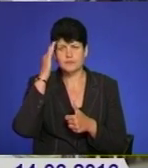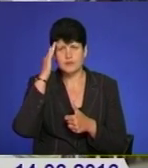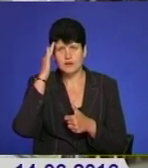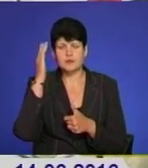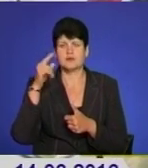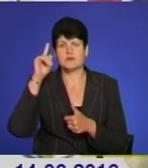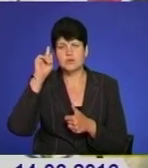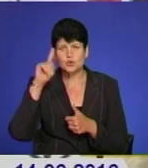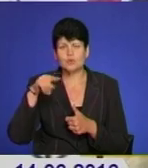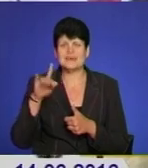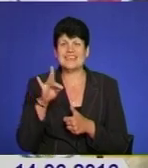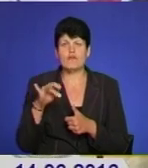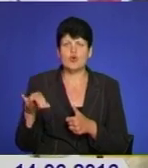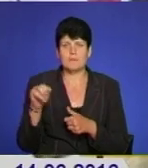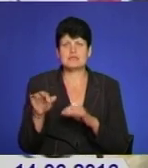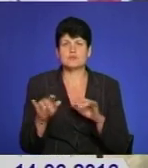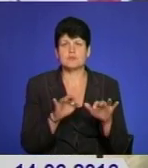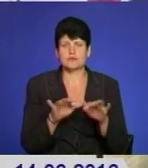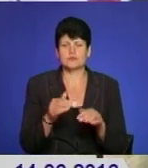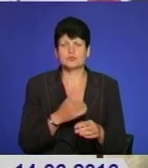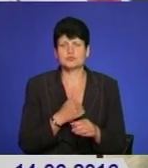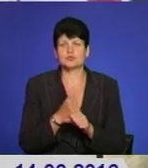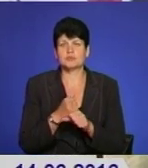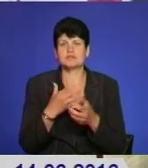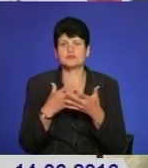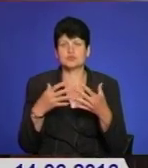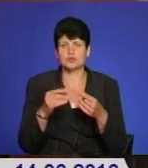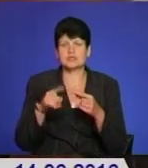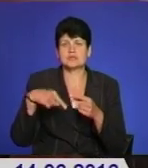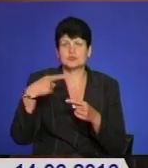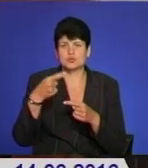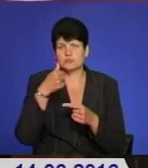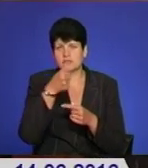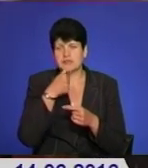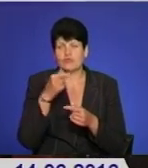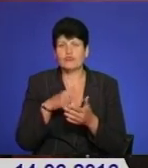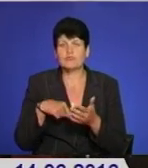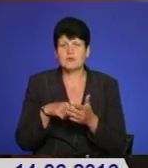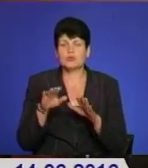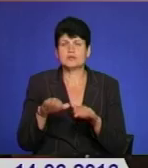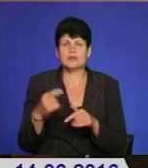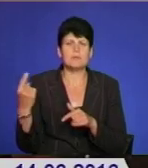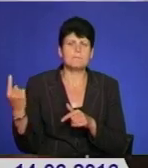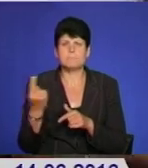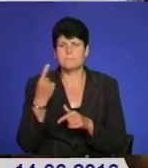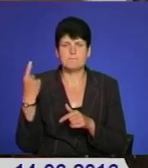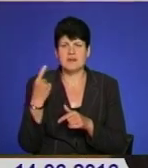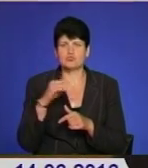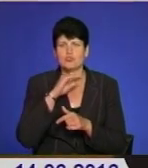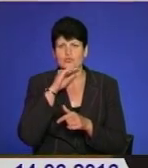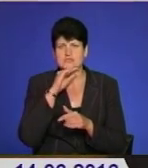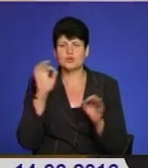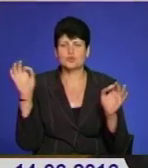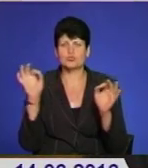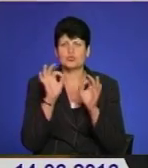європейського піаніста. Цю ідею він планує втілити навесні наступного року в місті, яке дало йому першу професійну музичну освіту. І